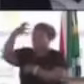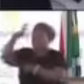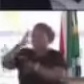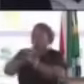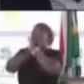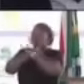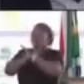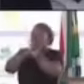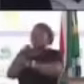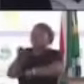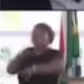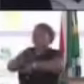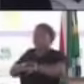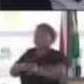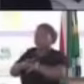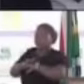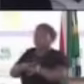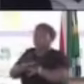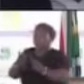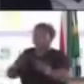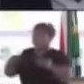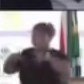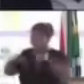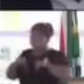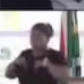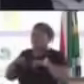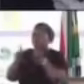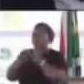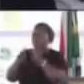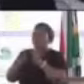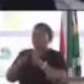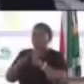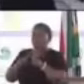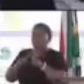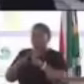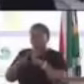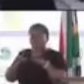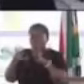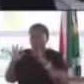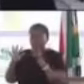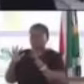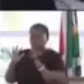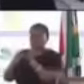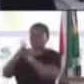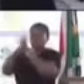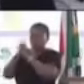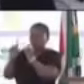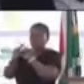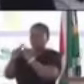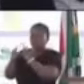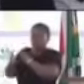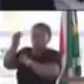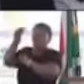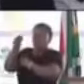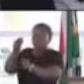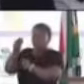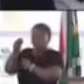ingaphelile kukuthina Zulu ngokuhlangana kwethu ukuba ukuze sithole izibusiso